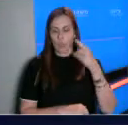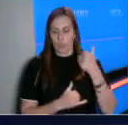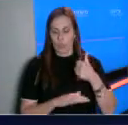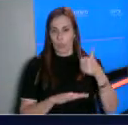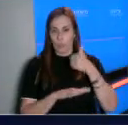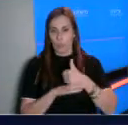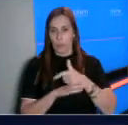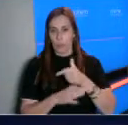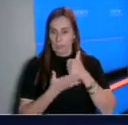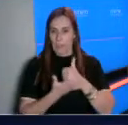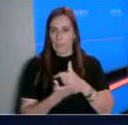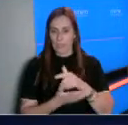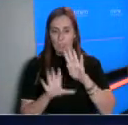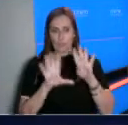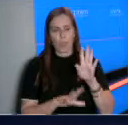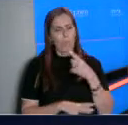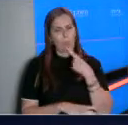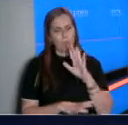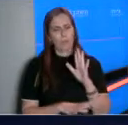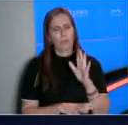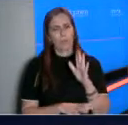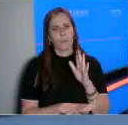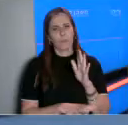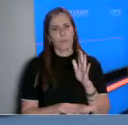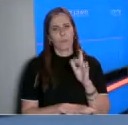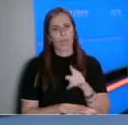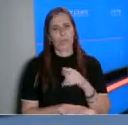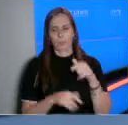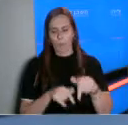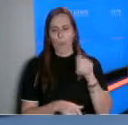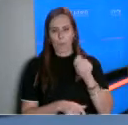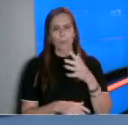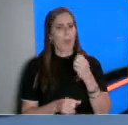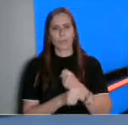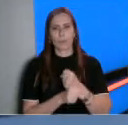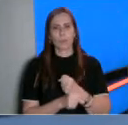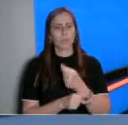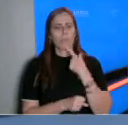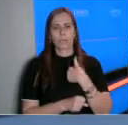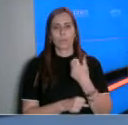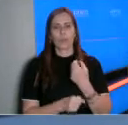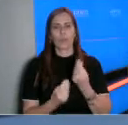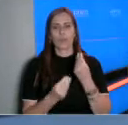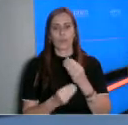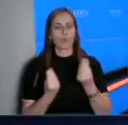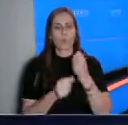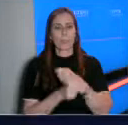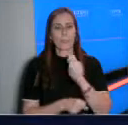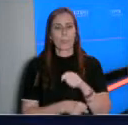עכשיו כפנים הייצוגיות, אבל בוא נדבר כאילו, אוקיי, אז אתם פה בכנסת, מה אתם עושים? דבר איתי על משהו שאתם...